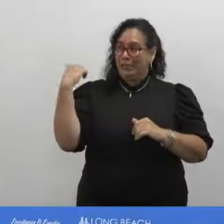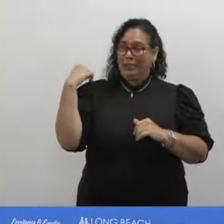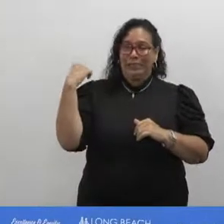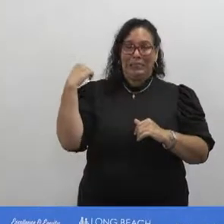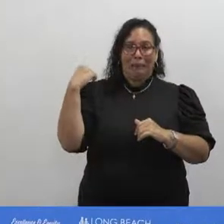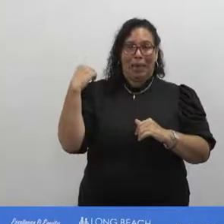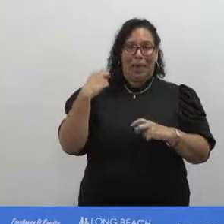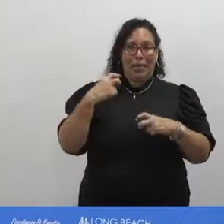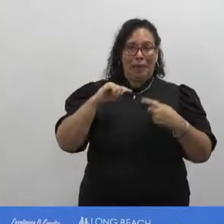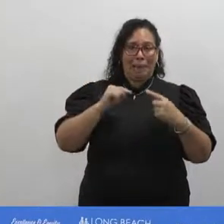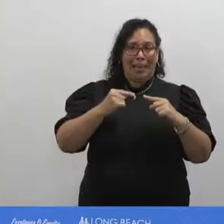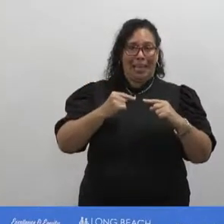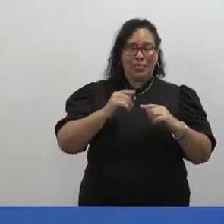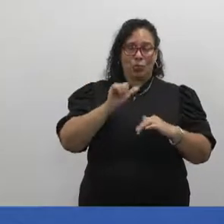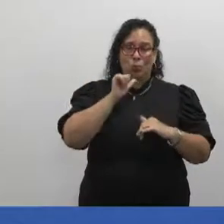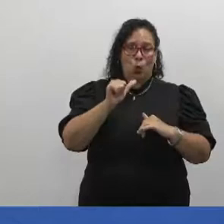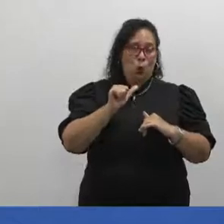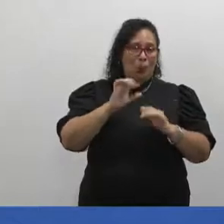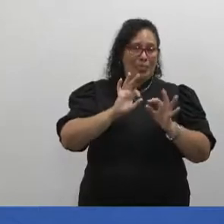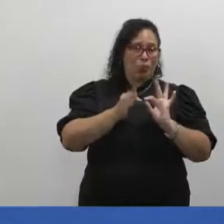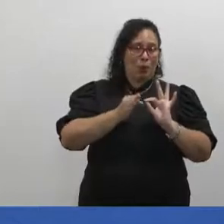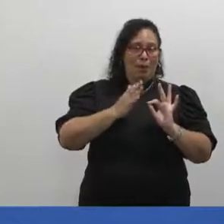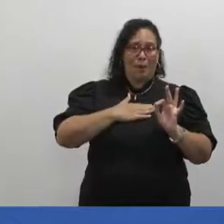chúng còn là trong giải thác kiểu men